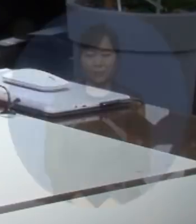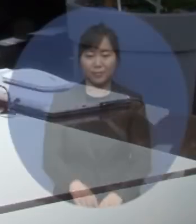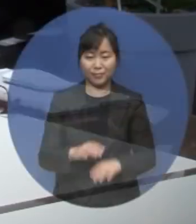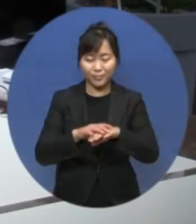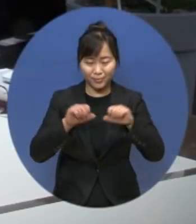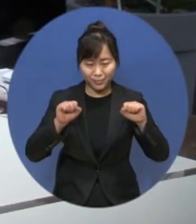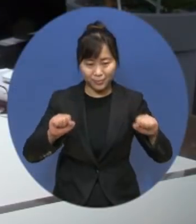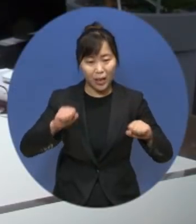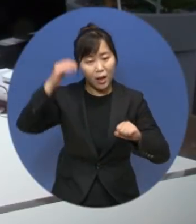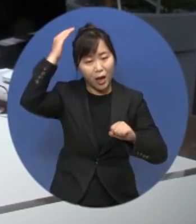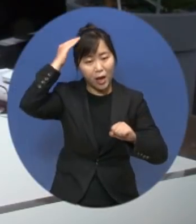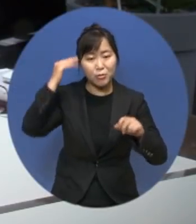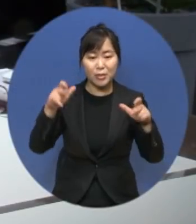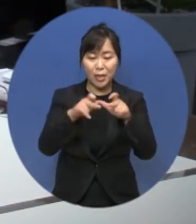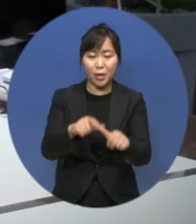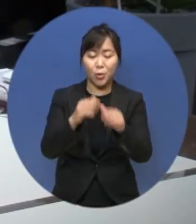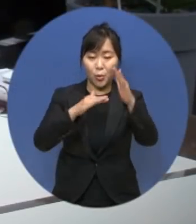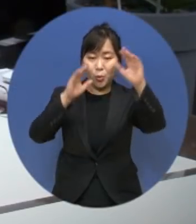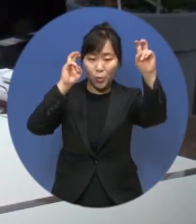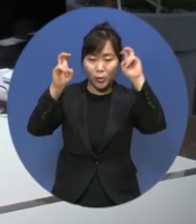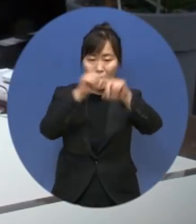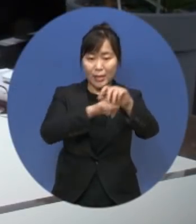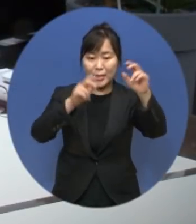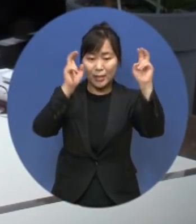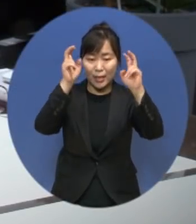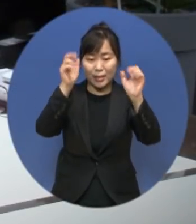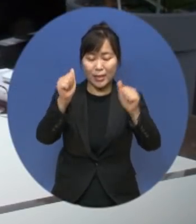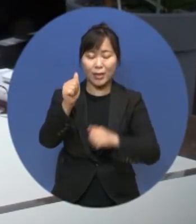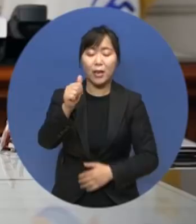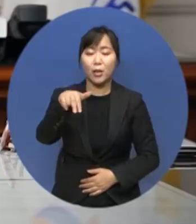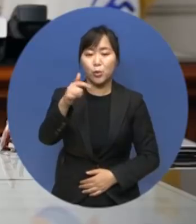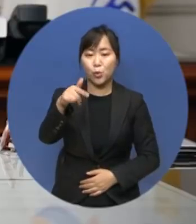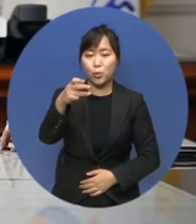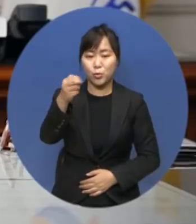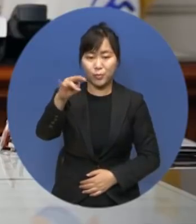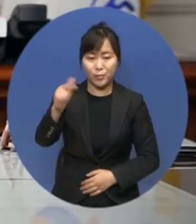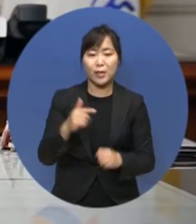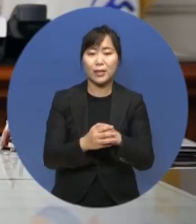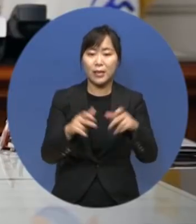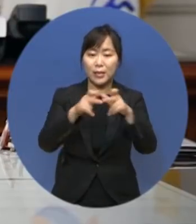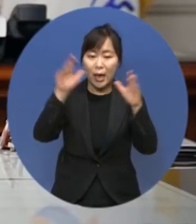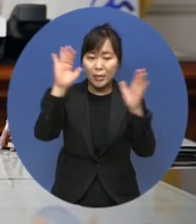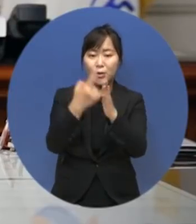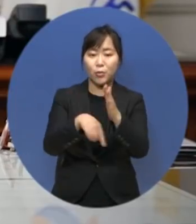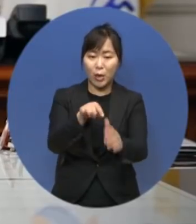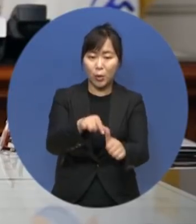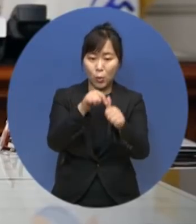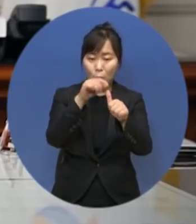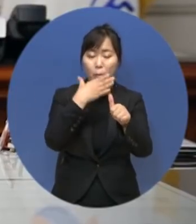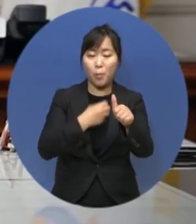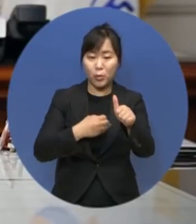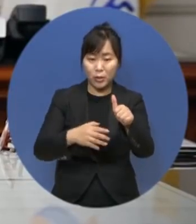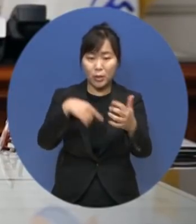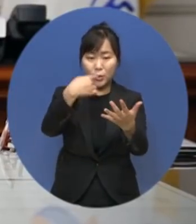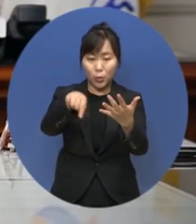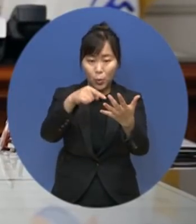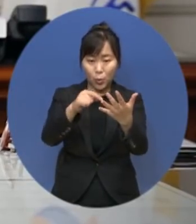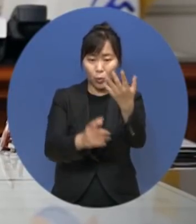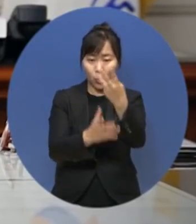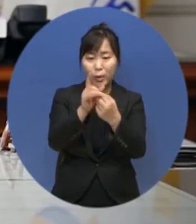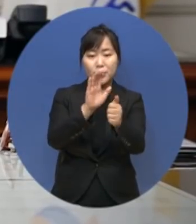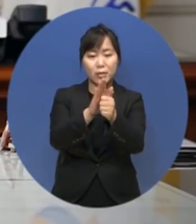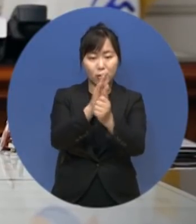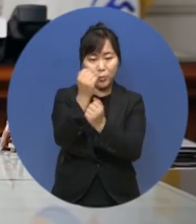안녕하세요. 한국장애인고용공단 이사장 조종란입니다. 장애 학생을 위한 고용, 복지, 교육 통합